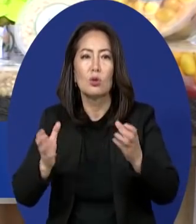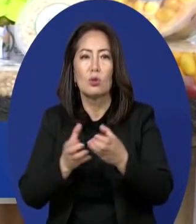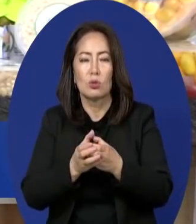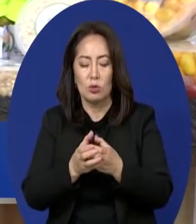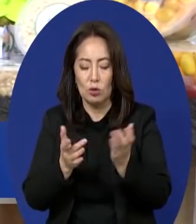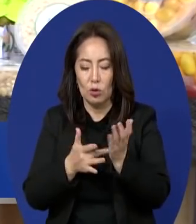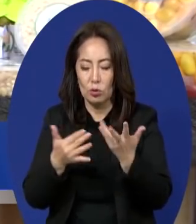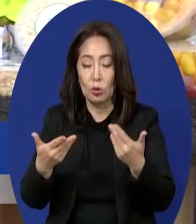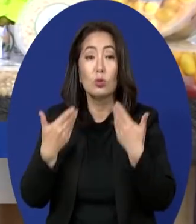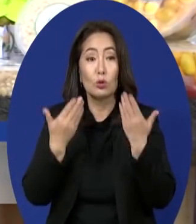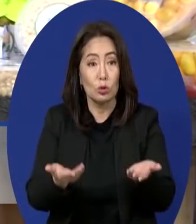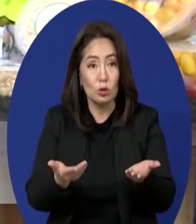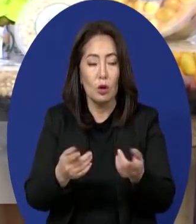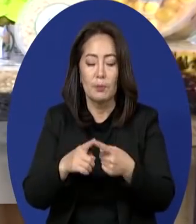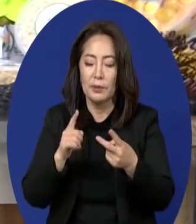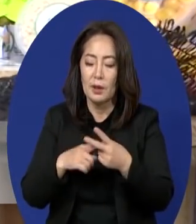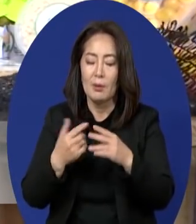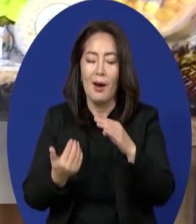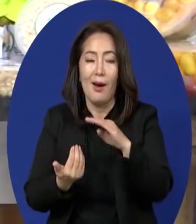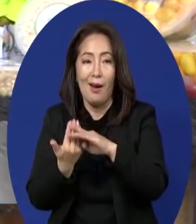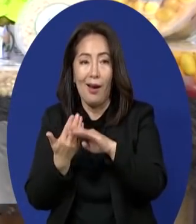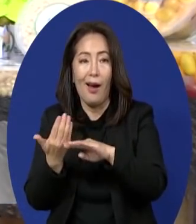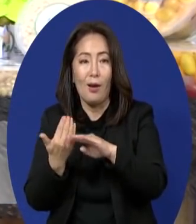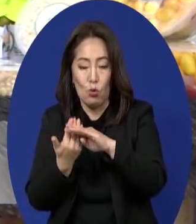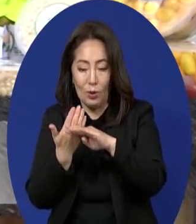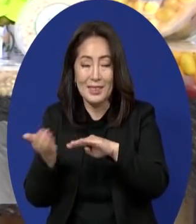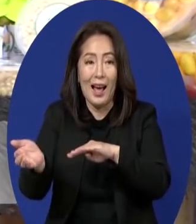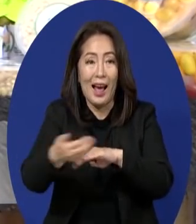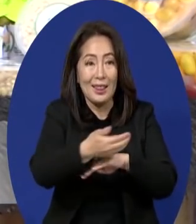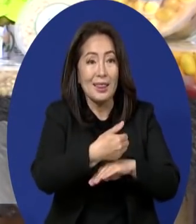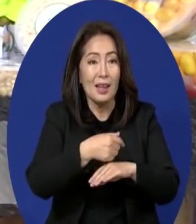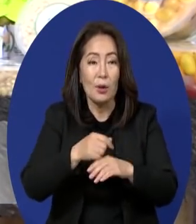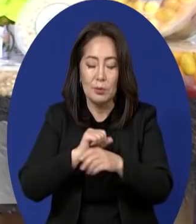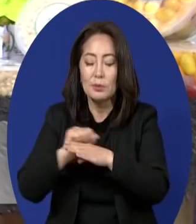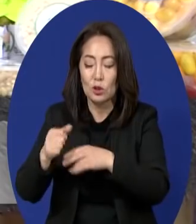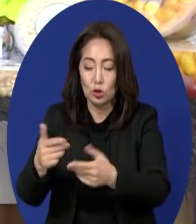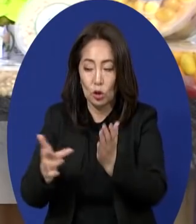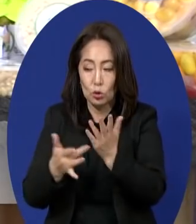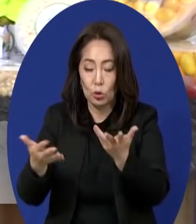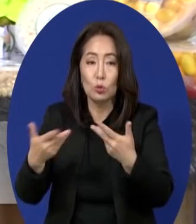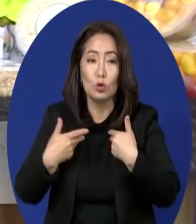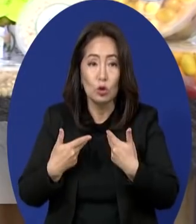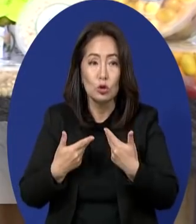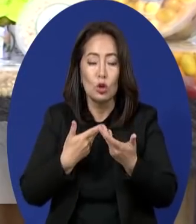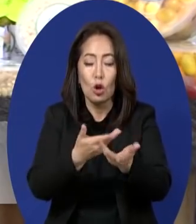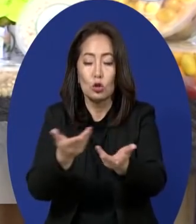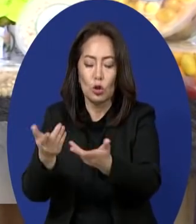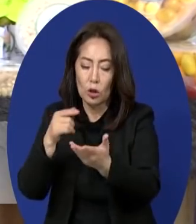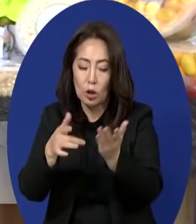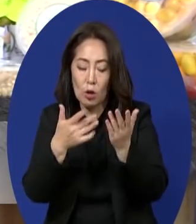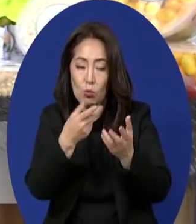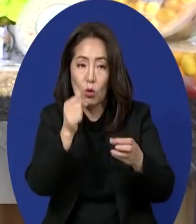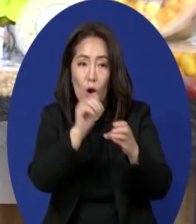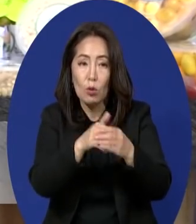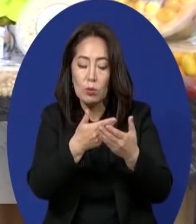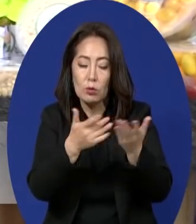танат хөрөмж өгж байгаа. За мөн одоо хадлангийн ижвэрэн техник танат хөрөмж өгж байгаа. Эдгээр мэрэгжлэл одоо хөрөнгө оруулалтыг авсан иргэдэд бол